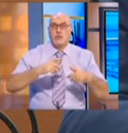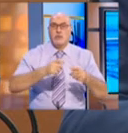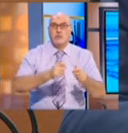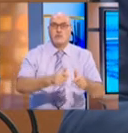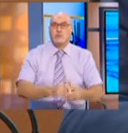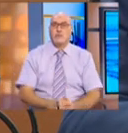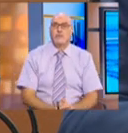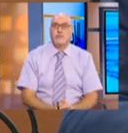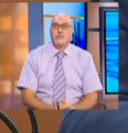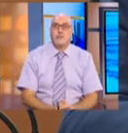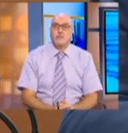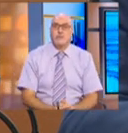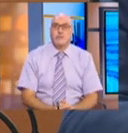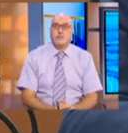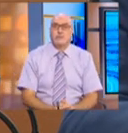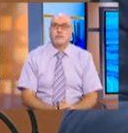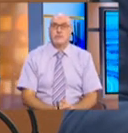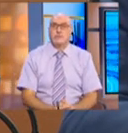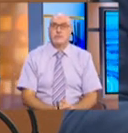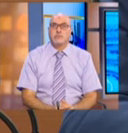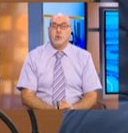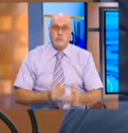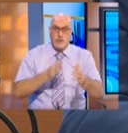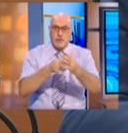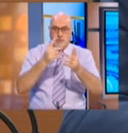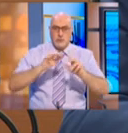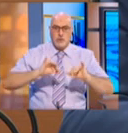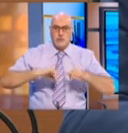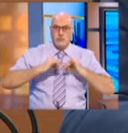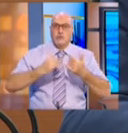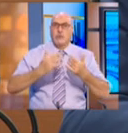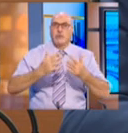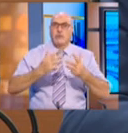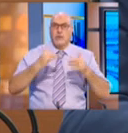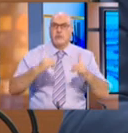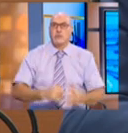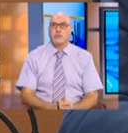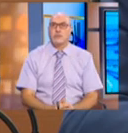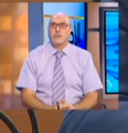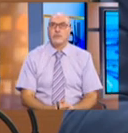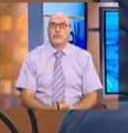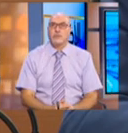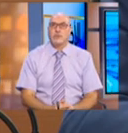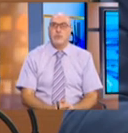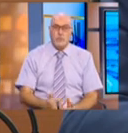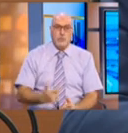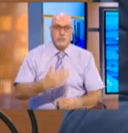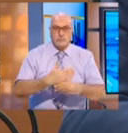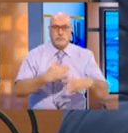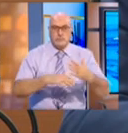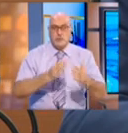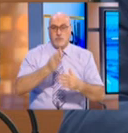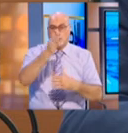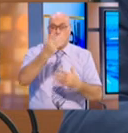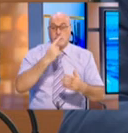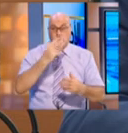مؤسساتنا، هي الهدف تاعها باش شبابنا الشباب الجزائري باش يبني مستقبله لازم يعرف